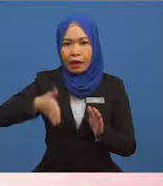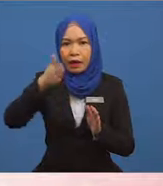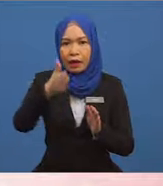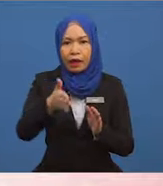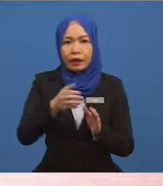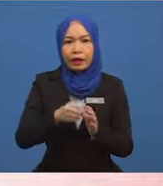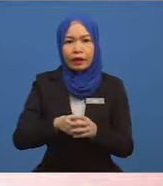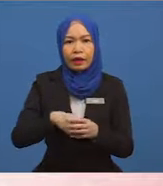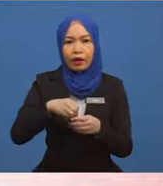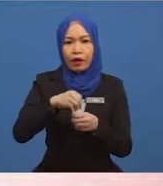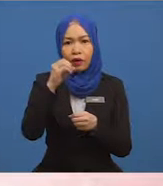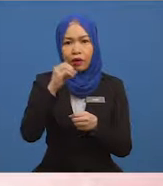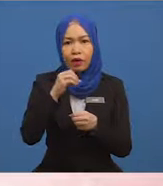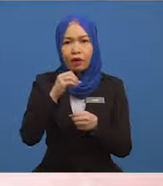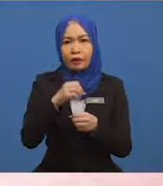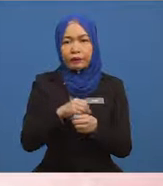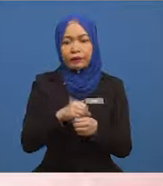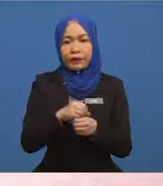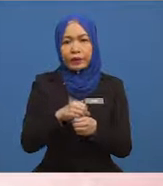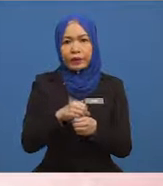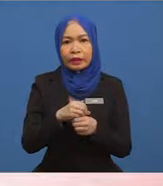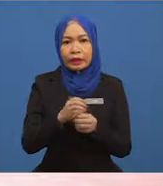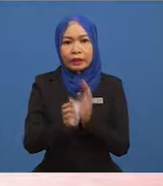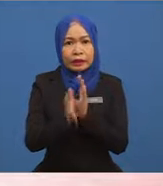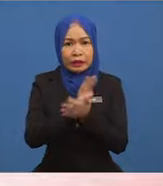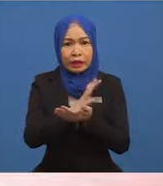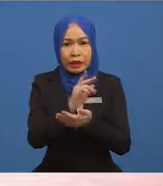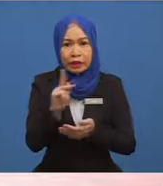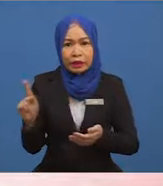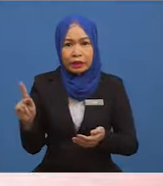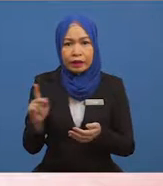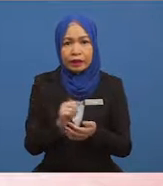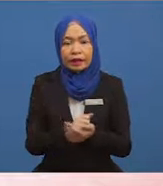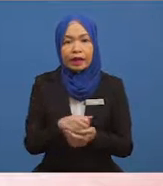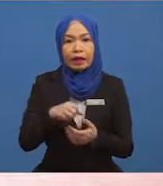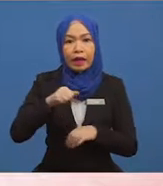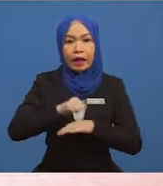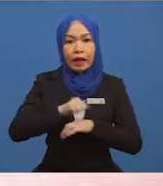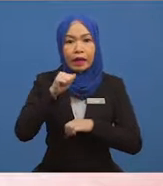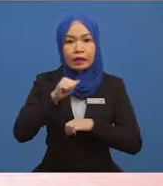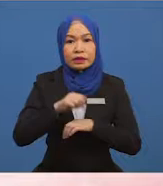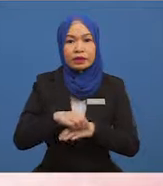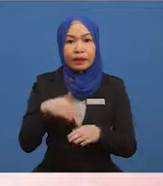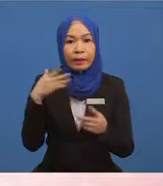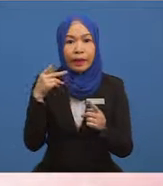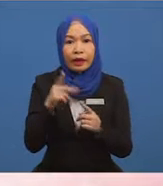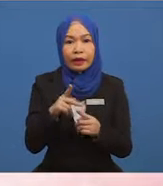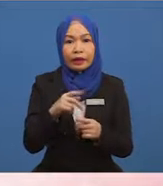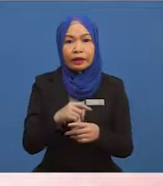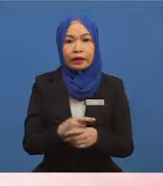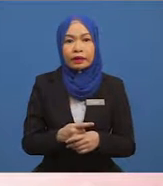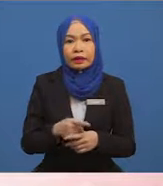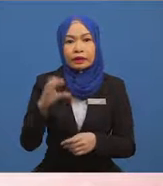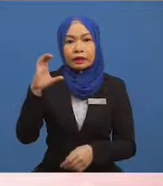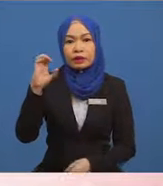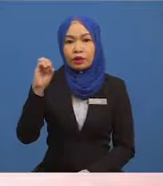laktik kepada karbon dioksida, air dan tenaga. Apabila semua asid